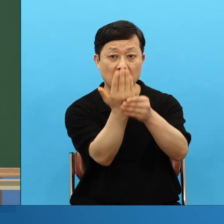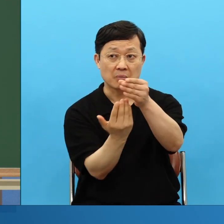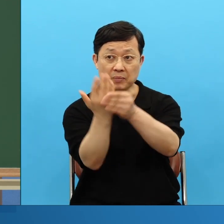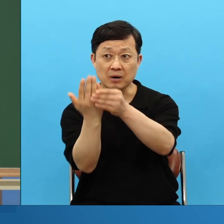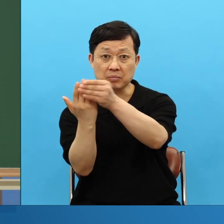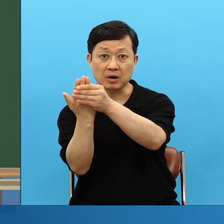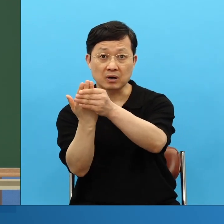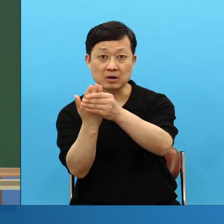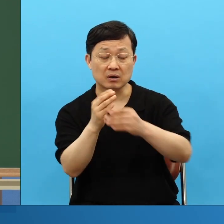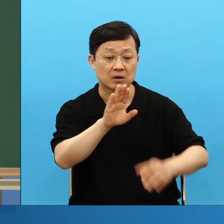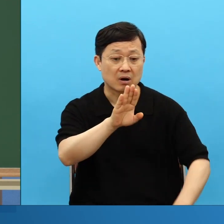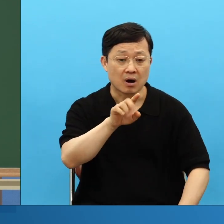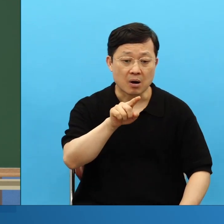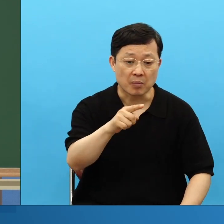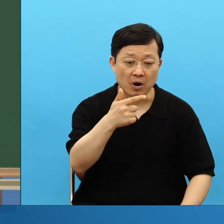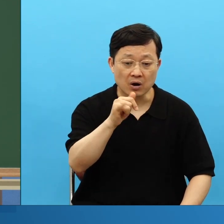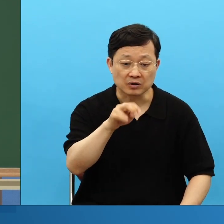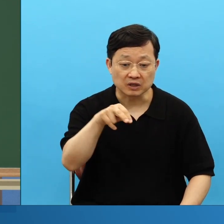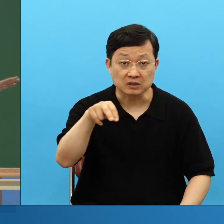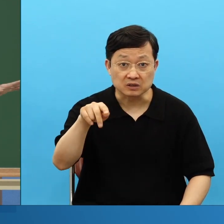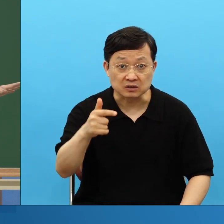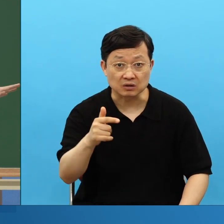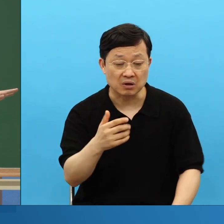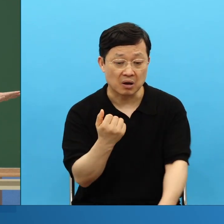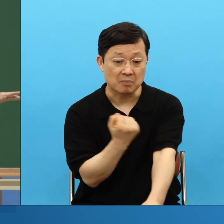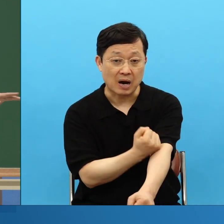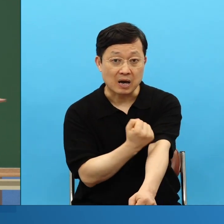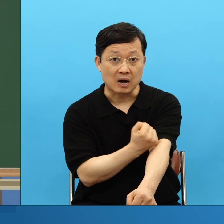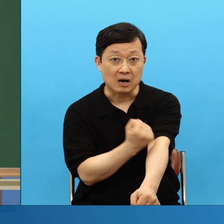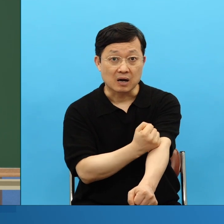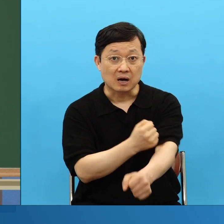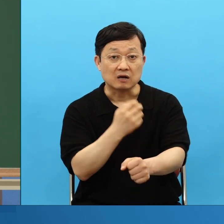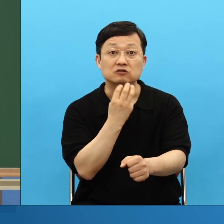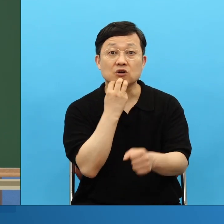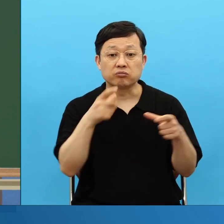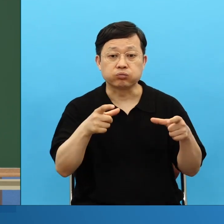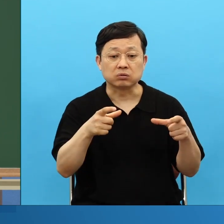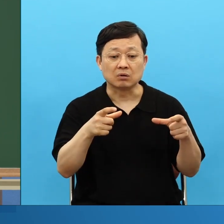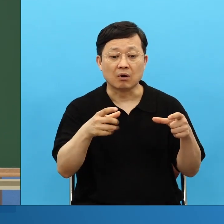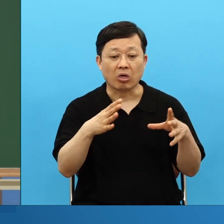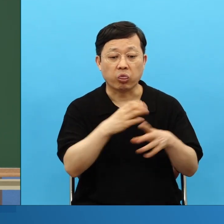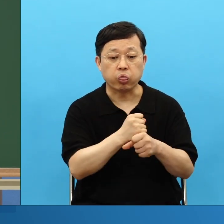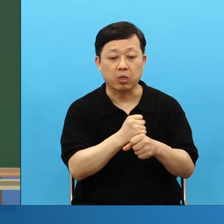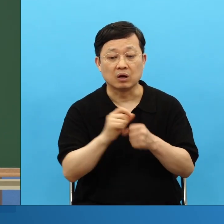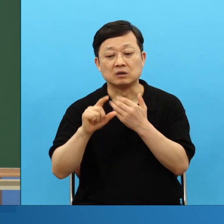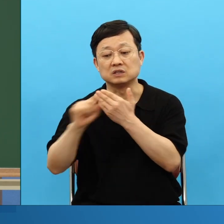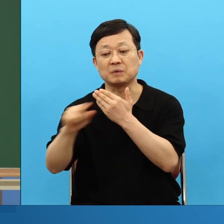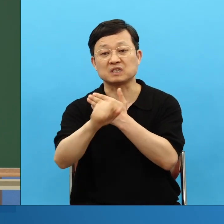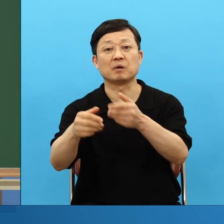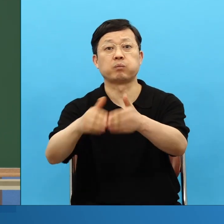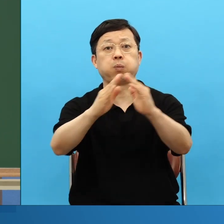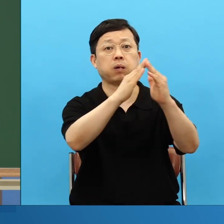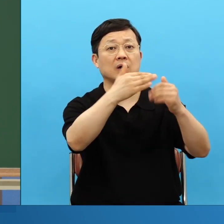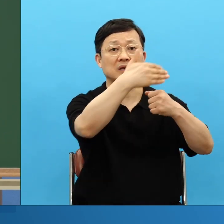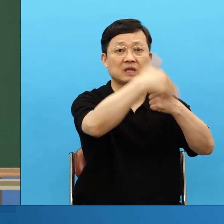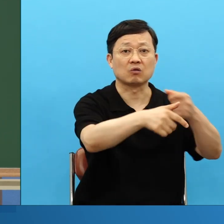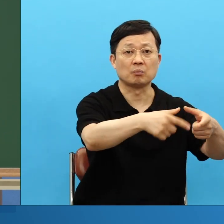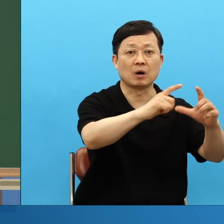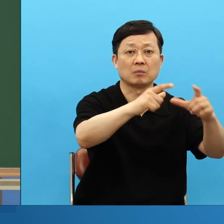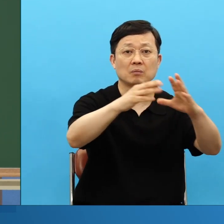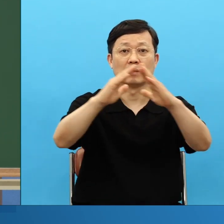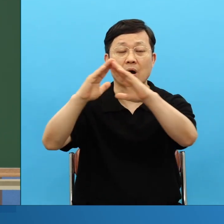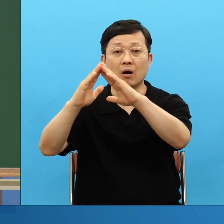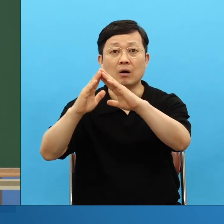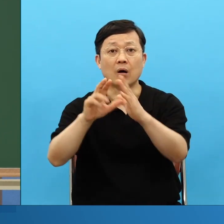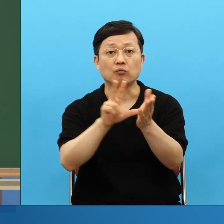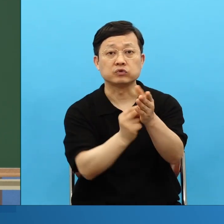나이트클럽 이것들은 지방으로 다 확산이 된 거예요. 그 이후로 대구에 나이트클럽에 버닝썬과 같은 이런